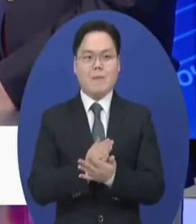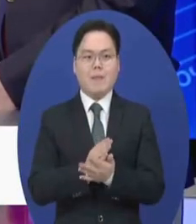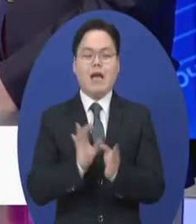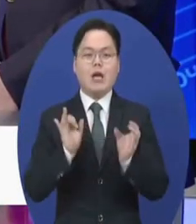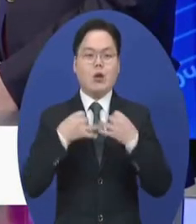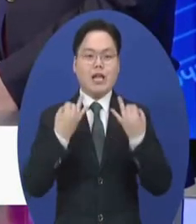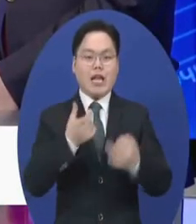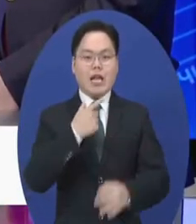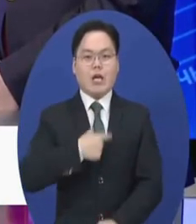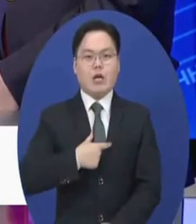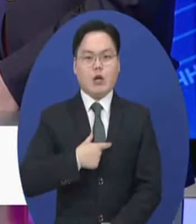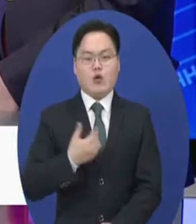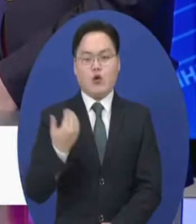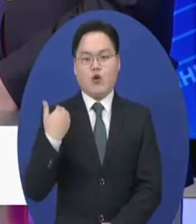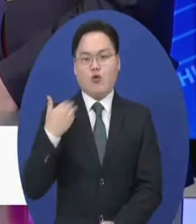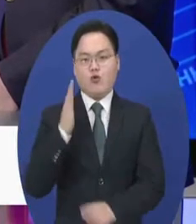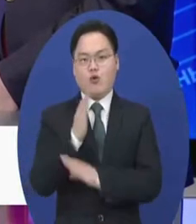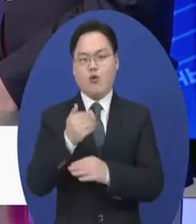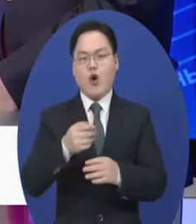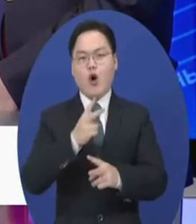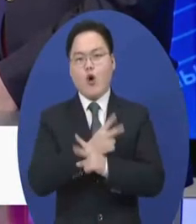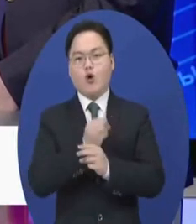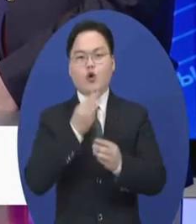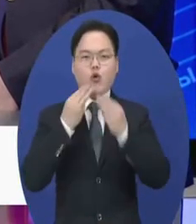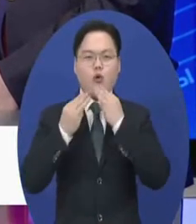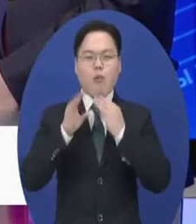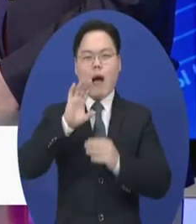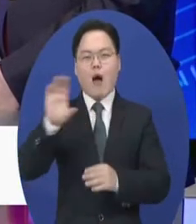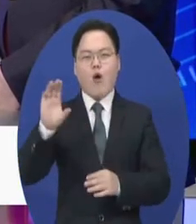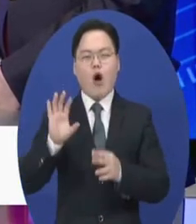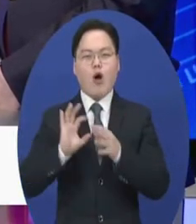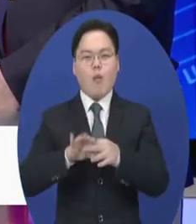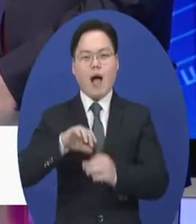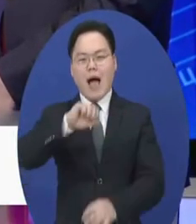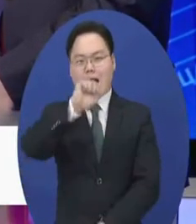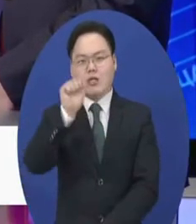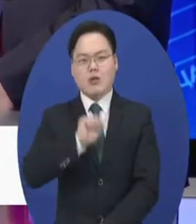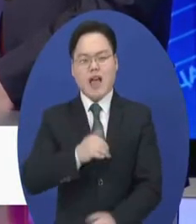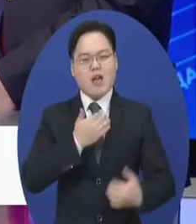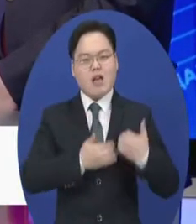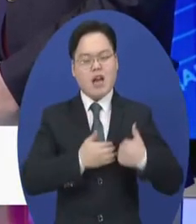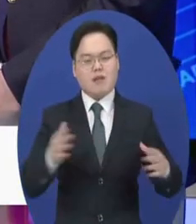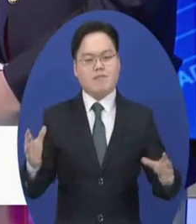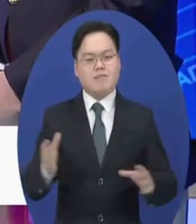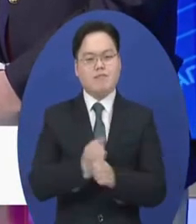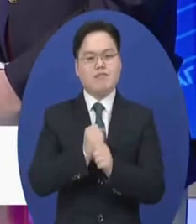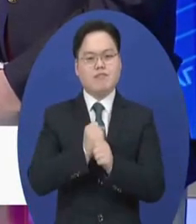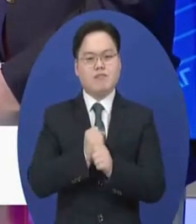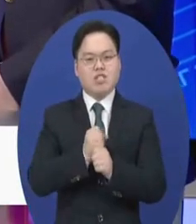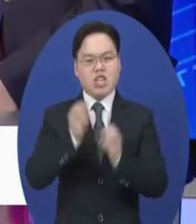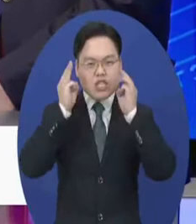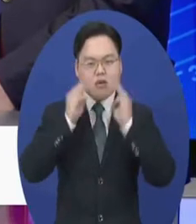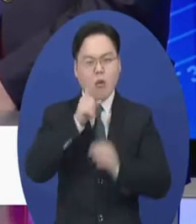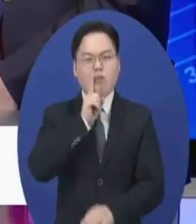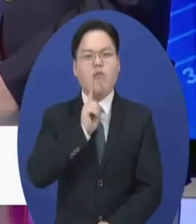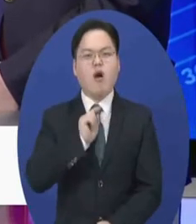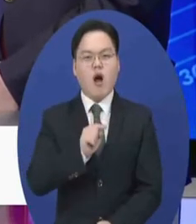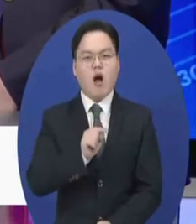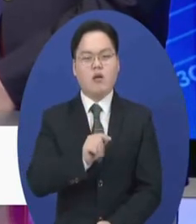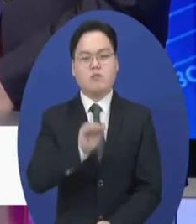гишүүд, хэсэг гишүүд бол сая өдрийн өмнө хууль шүүхийн байгууллагатай холбоотой асуудлаар яаралтай дүгнэлт гаргаж нэг талдаа гармаар байна гэсэн